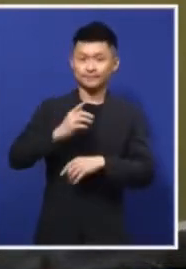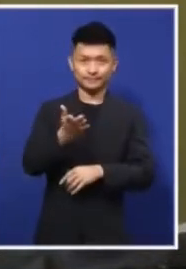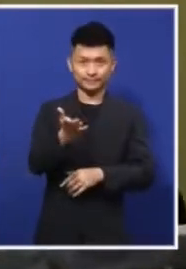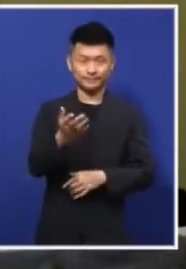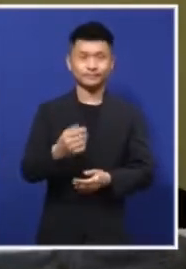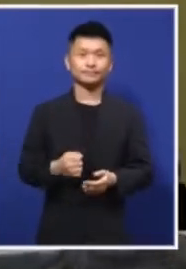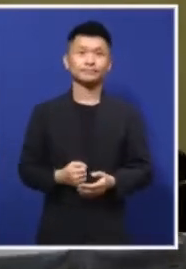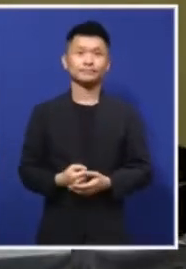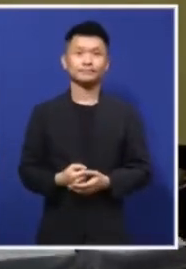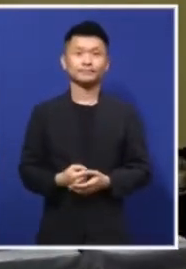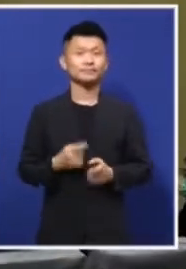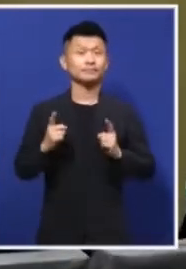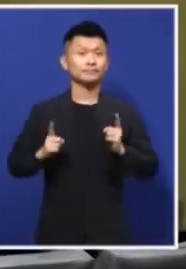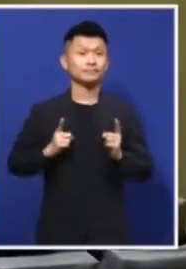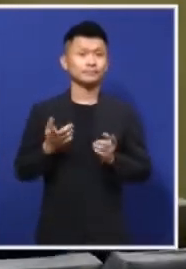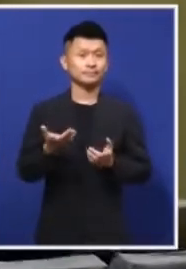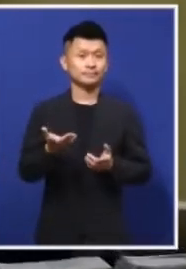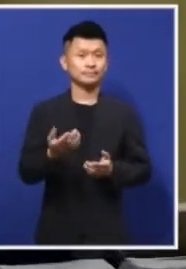先进。